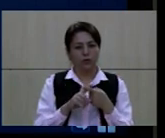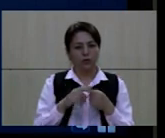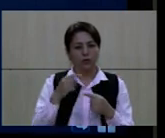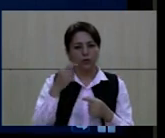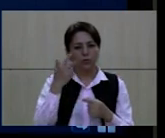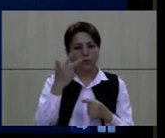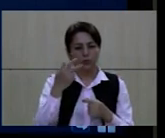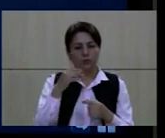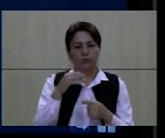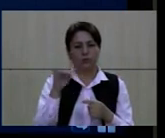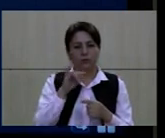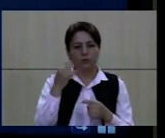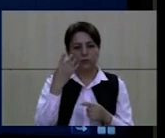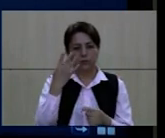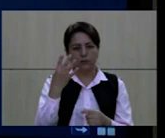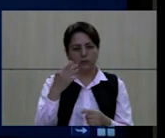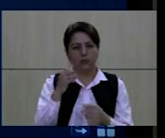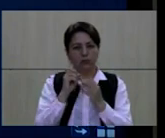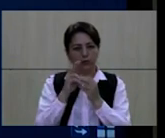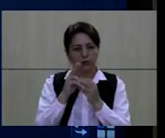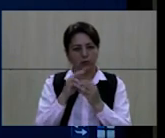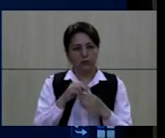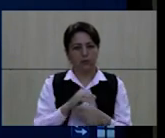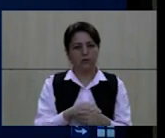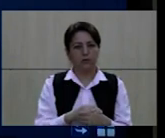3 ni 4 ga ko'paytirsam 12.